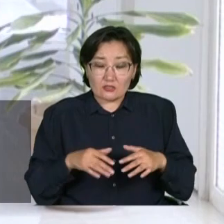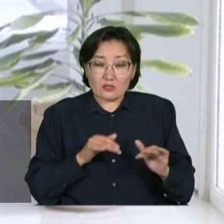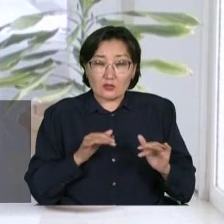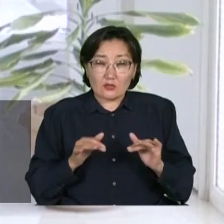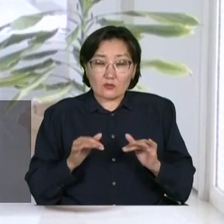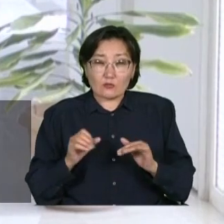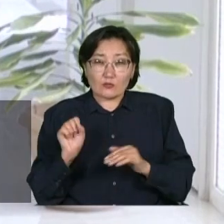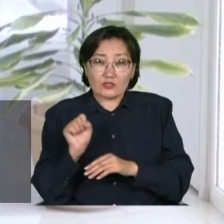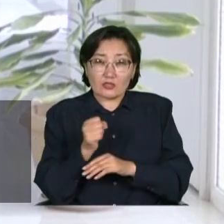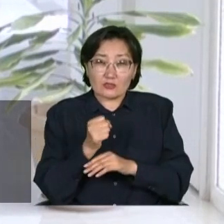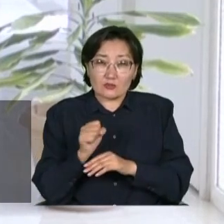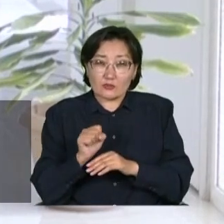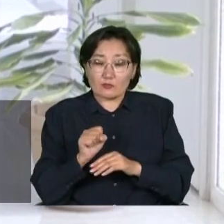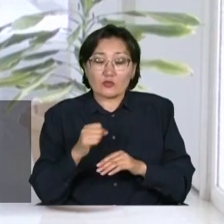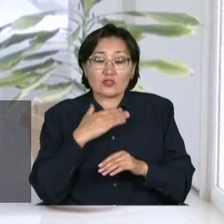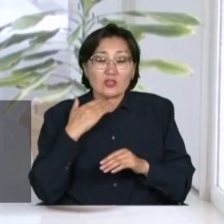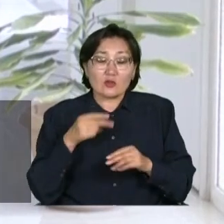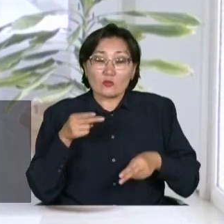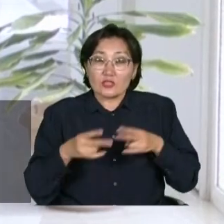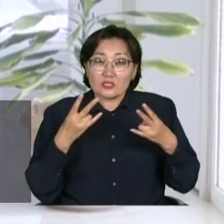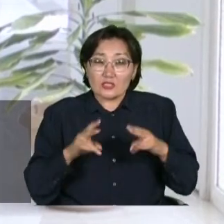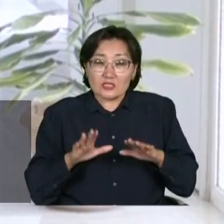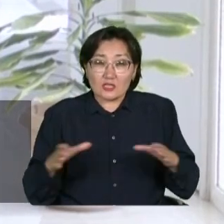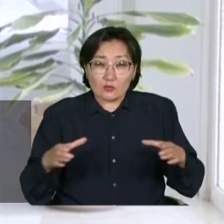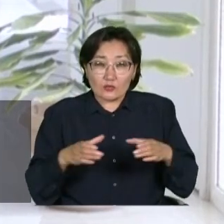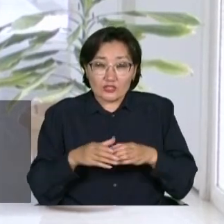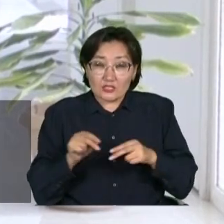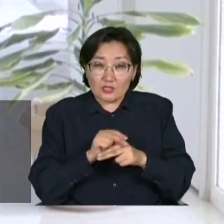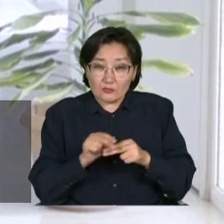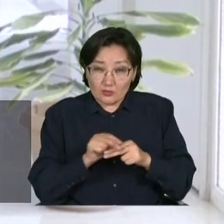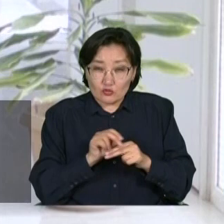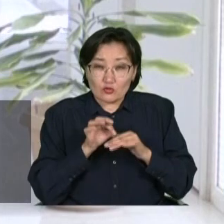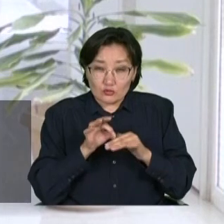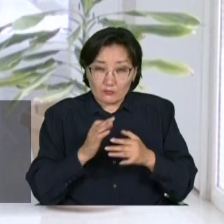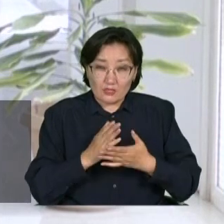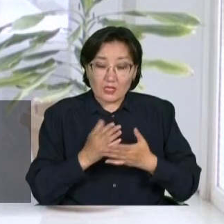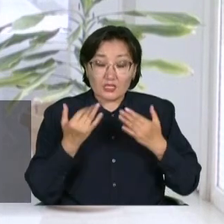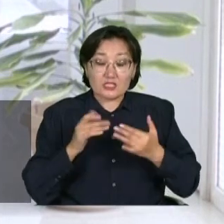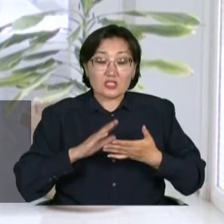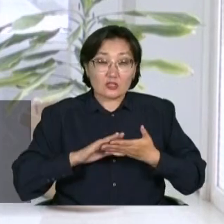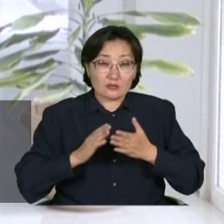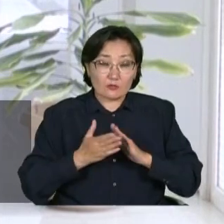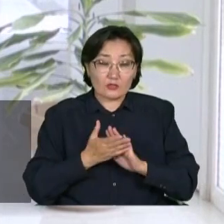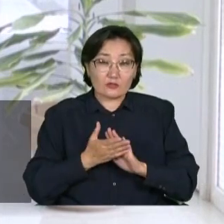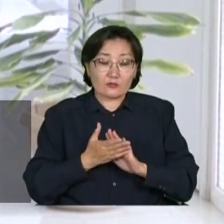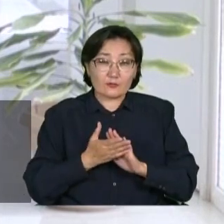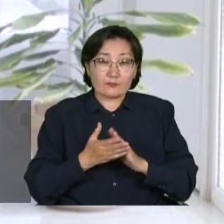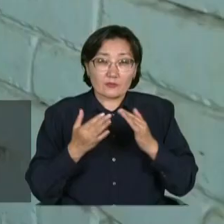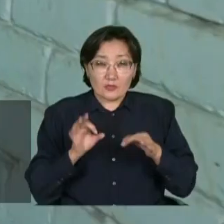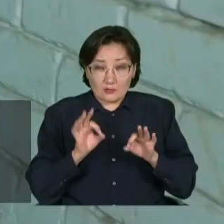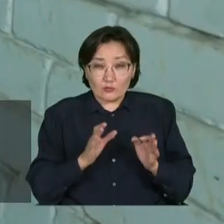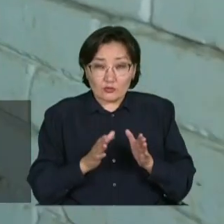мойынға өлінсі ота қажет емес. Тек кешенде терапиялы ем алып отыр. Қазір жағдайында келгенін болып